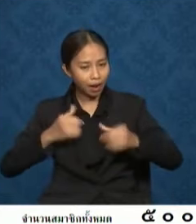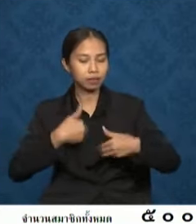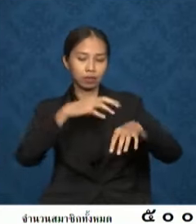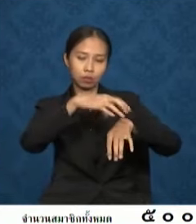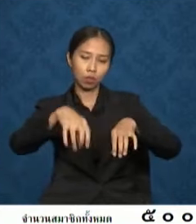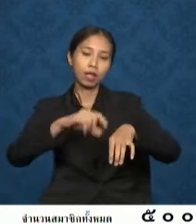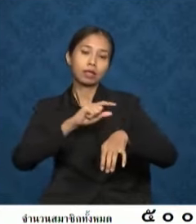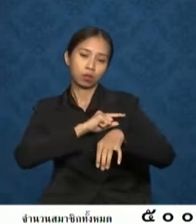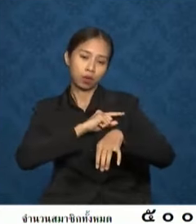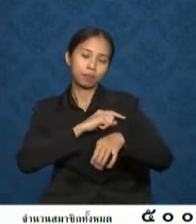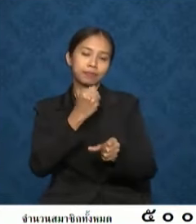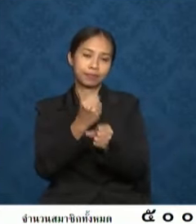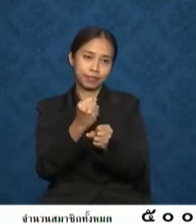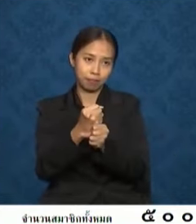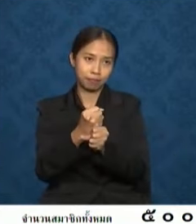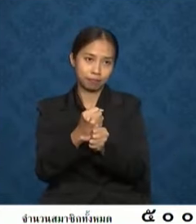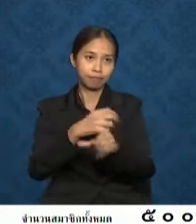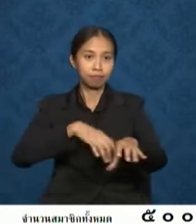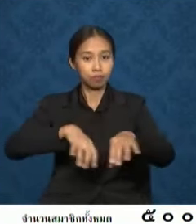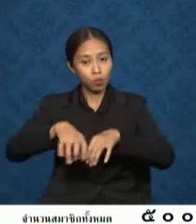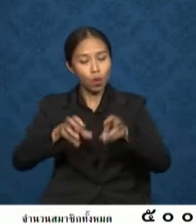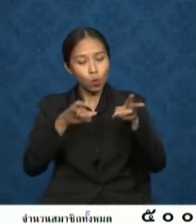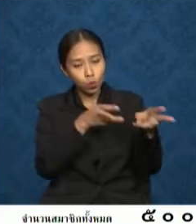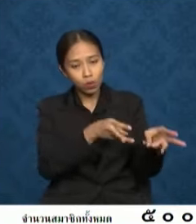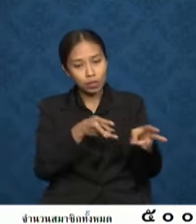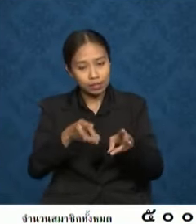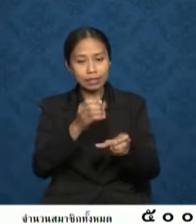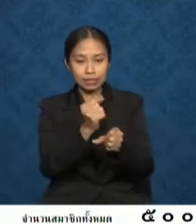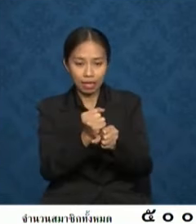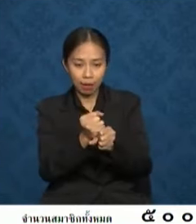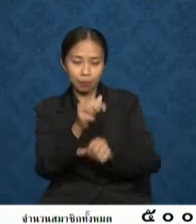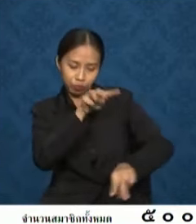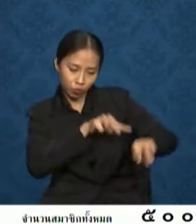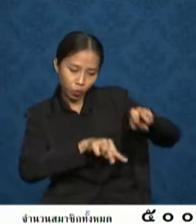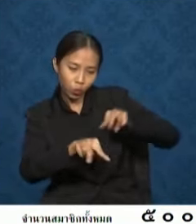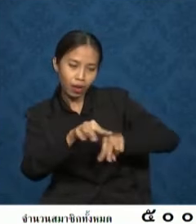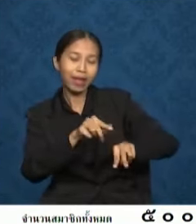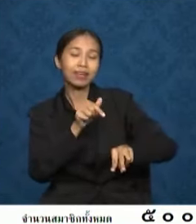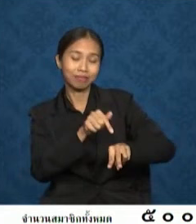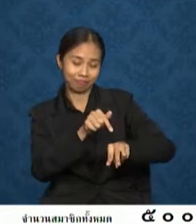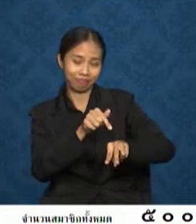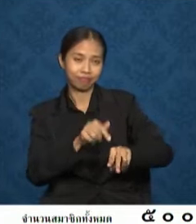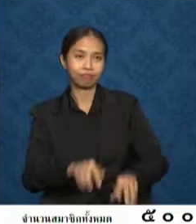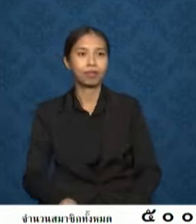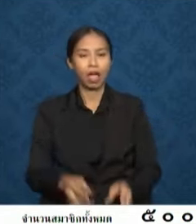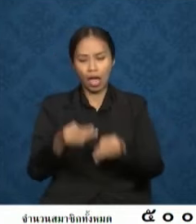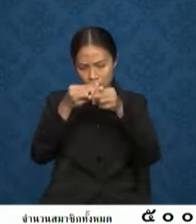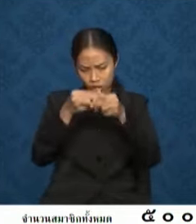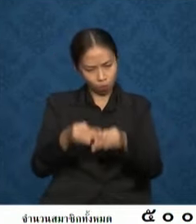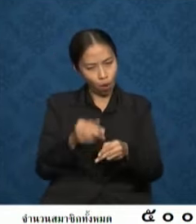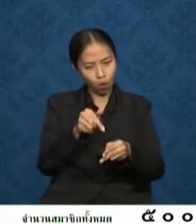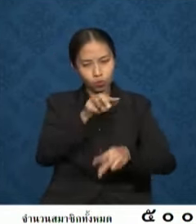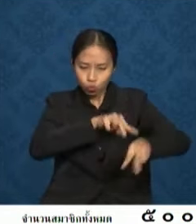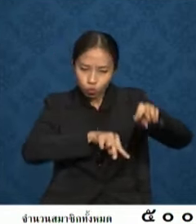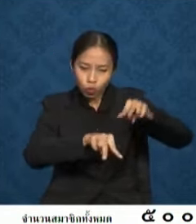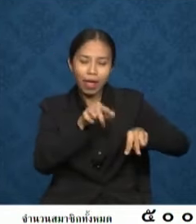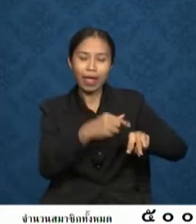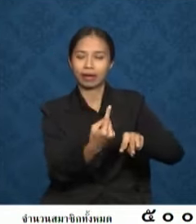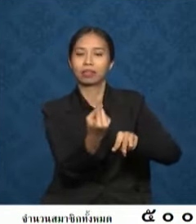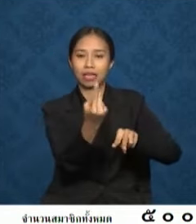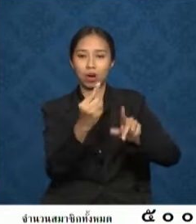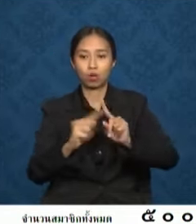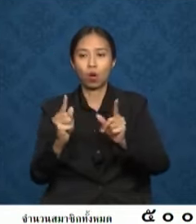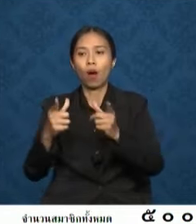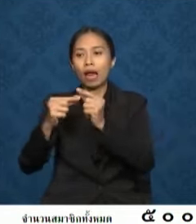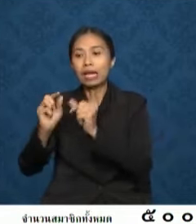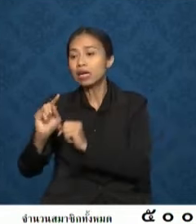ที่เนี่ยดำเนินการในการมีมาตรการนะครับในการถวายความปลอดภัยในขบวนเสด็จเท่านั้นครับส่วนเรื่องอื่นเนี่ยนะครับขอให้ท่าน